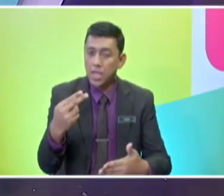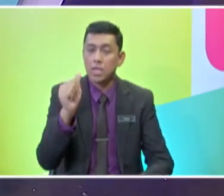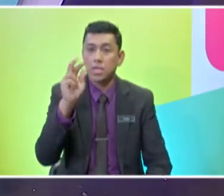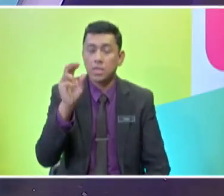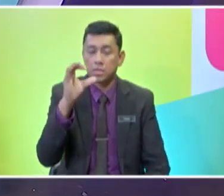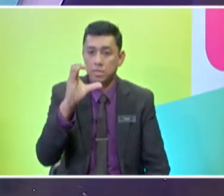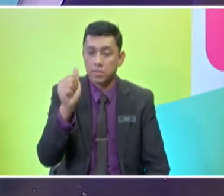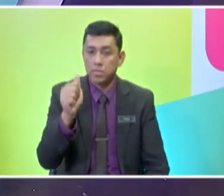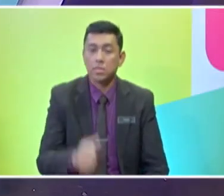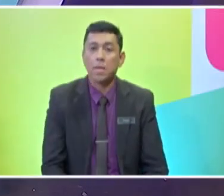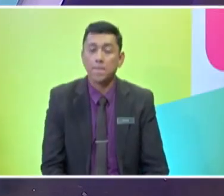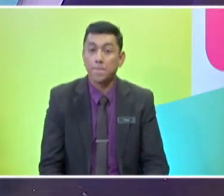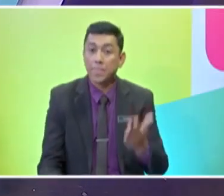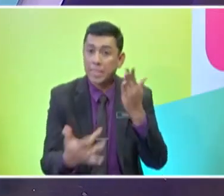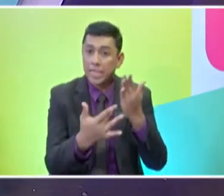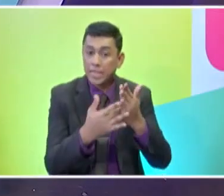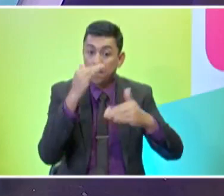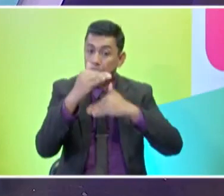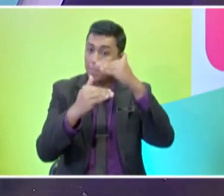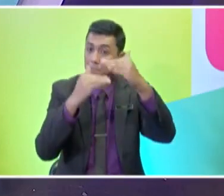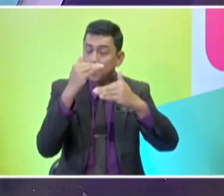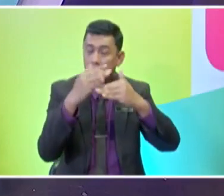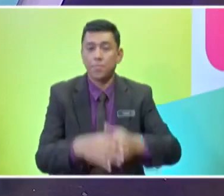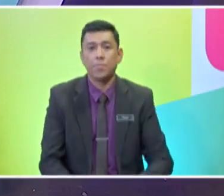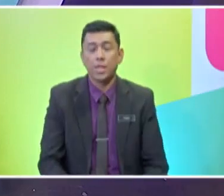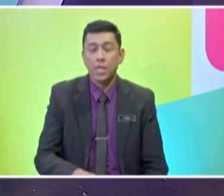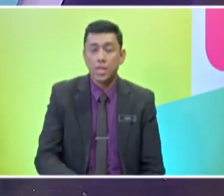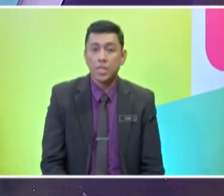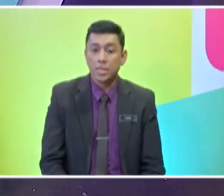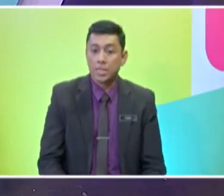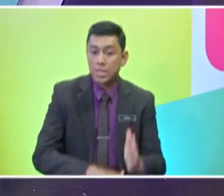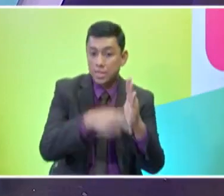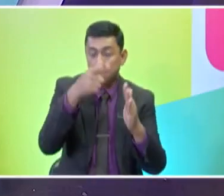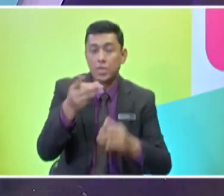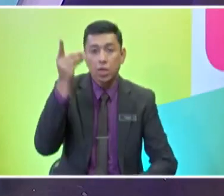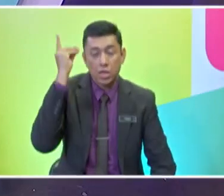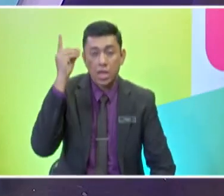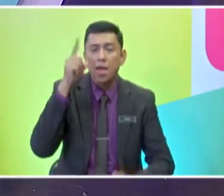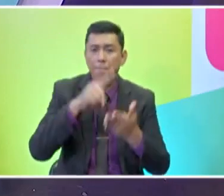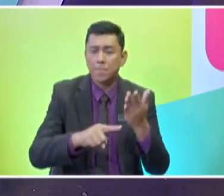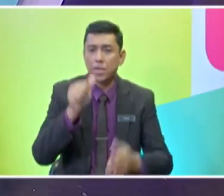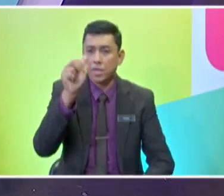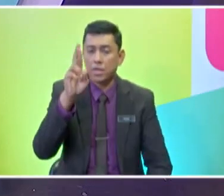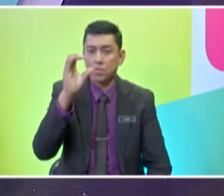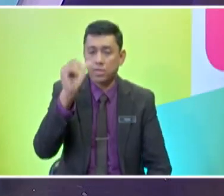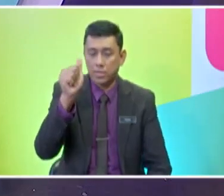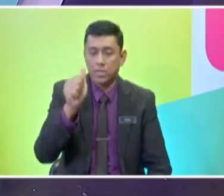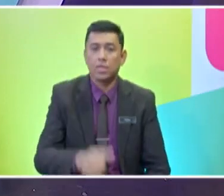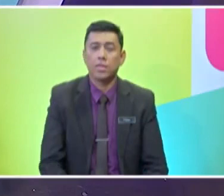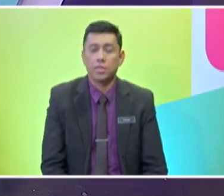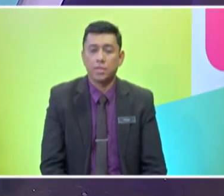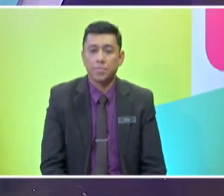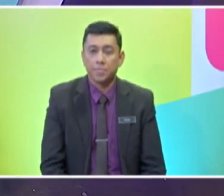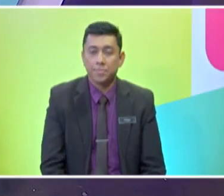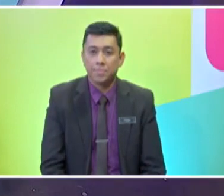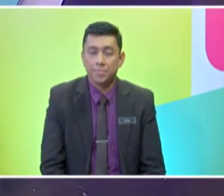dengan menggunakan teknik membina Oke jadi terlebih dahulu saya Terangkan Apakah itu Arca untuk saya kaitkan dengan tajuk akan kita laksanakan